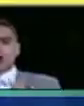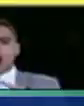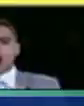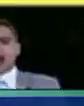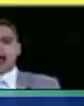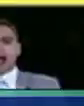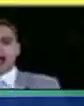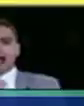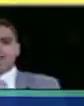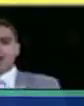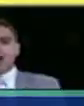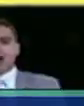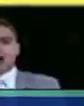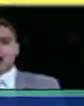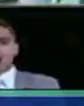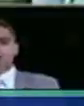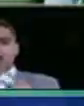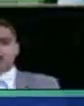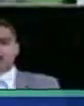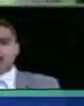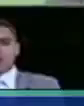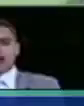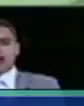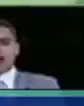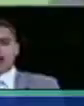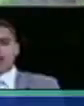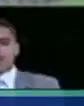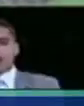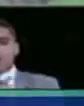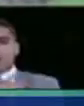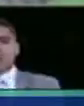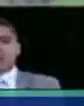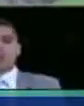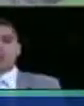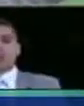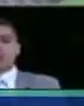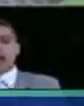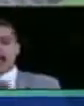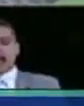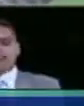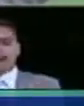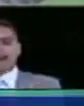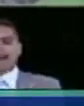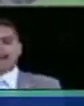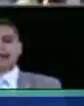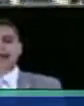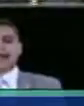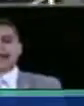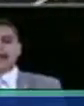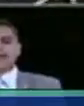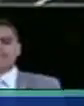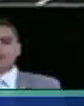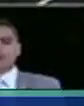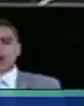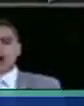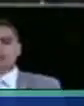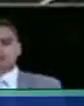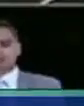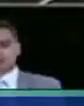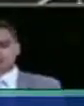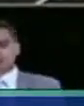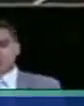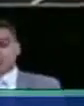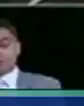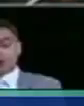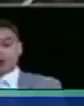القطاع الخاص على الدولة، الدنيا كلها بتقوم بدور جميل جدا في وقت صعب. في وقت